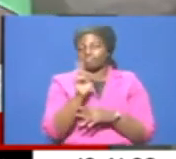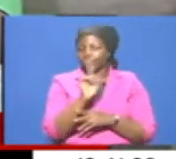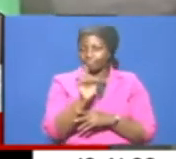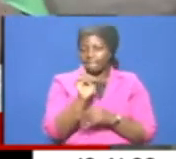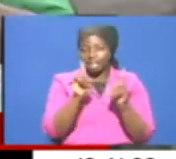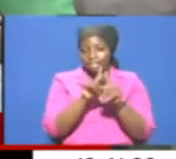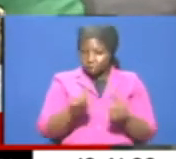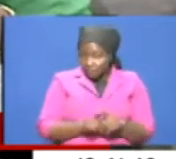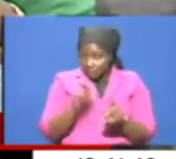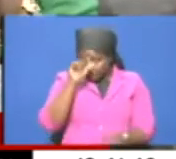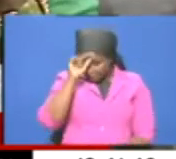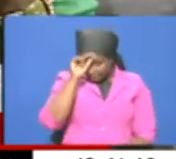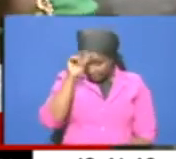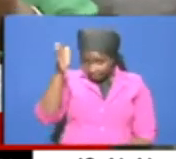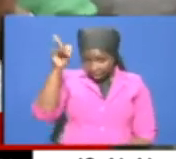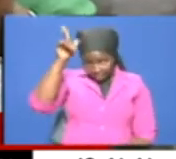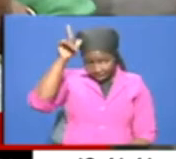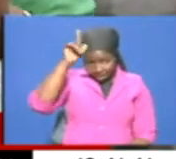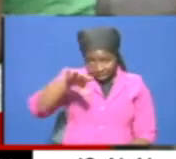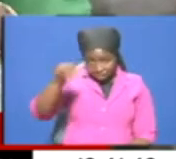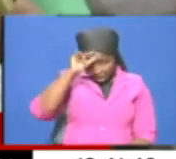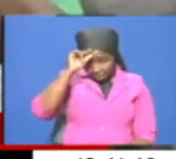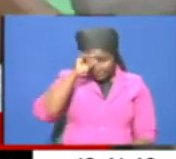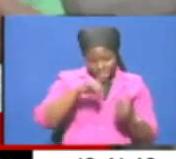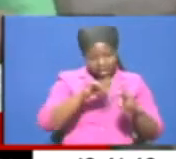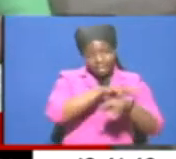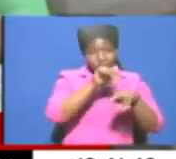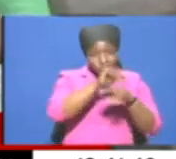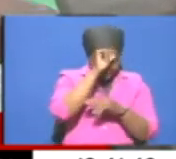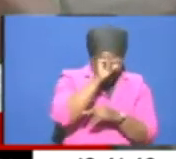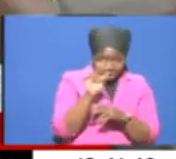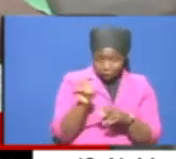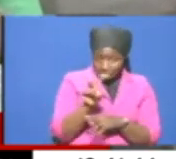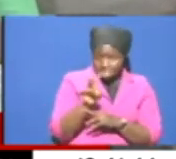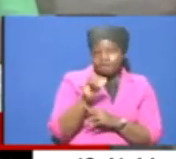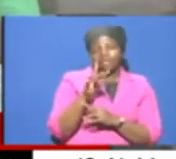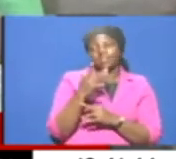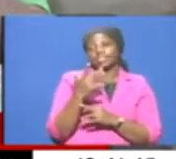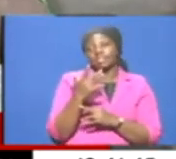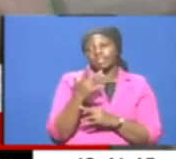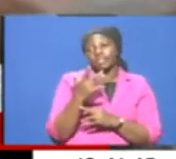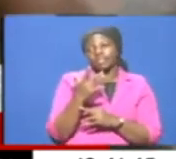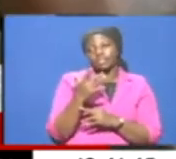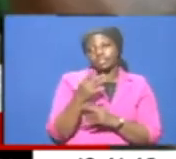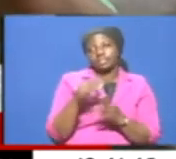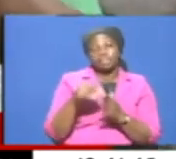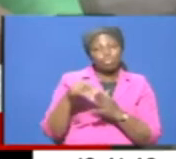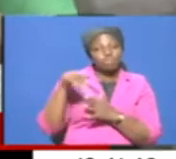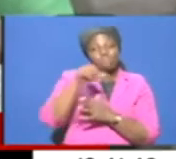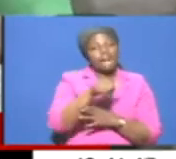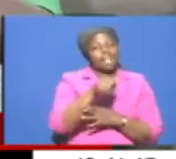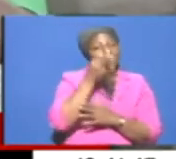serikali ya huko mashinani na serikali kubwa ishukue these orders, iwe inanunulia vijana, na ndio vijana wakienda